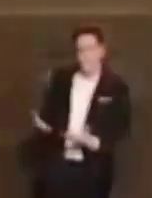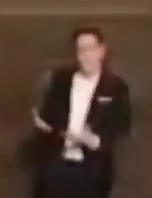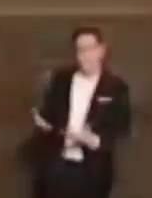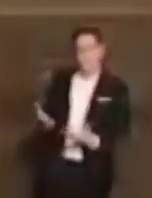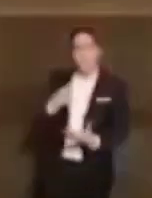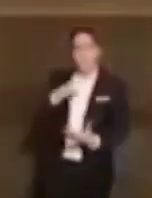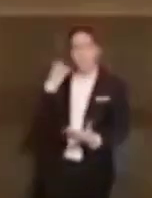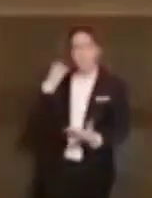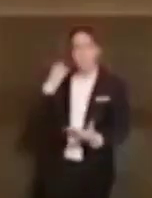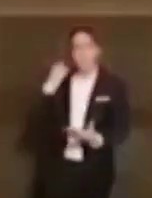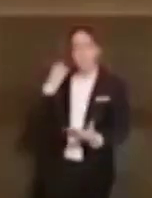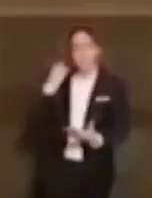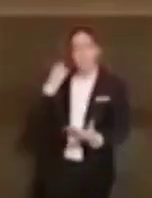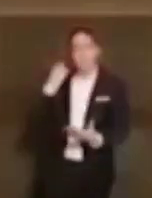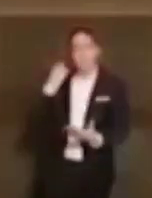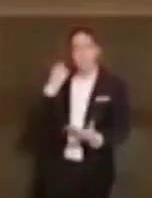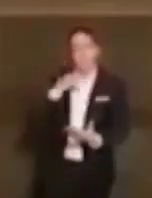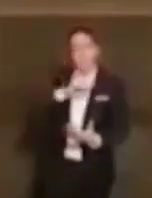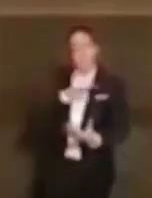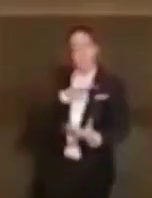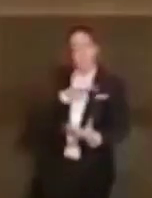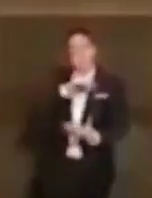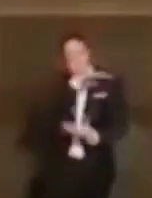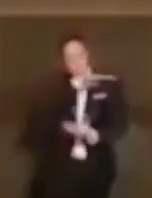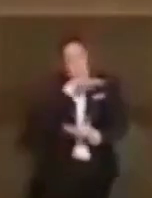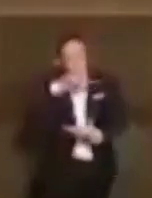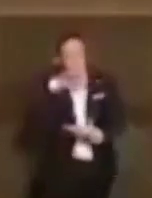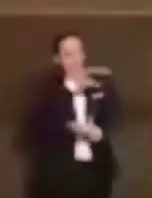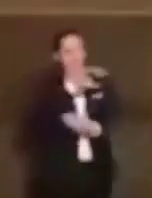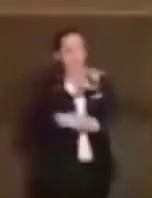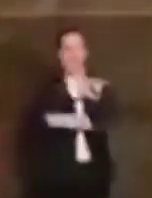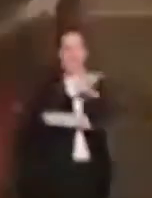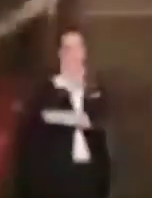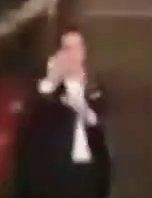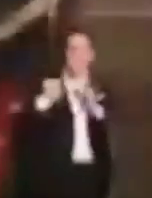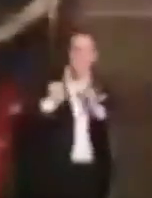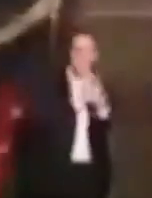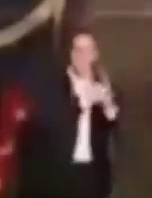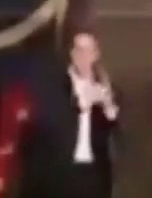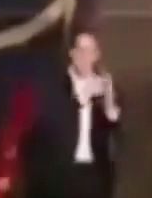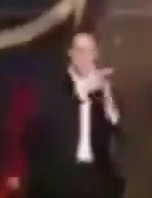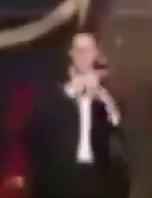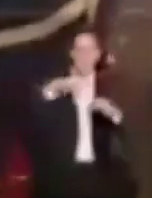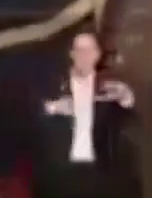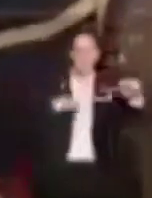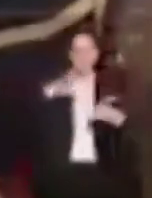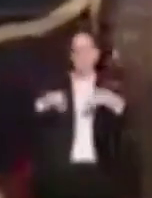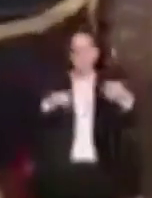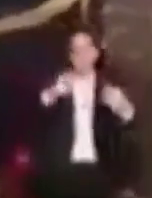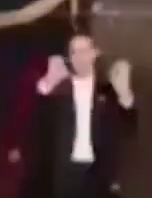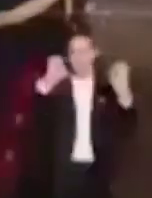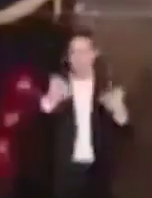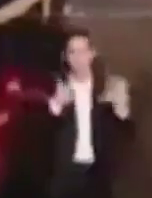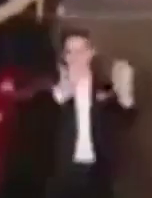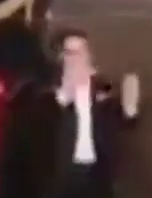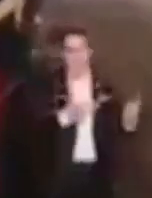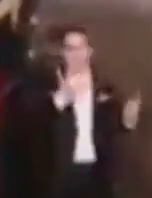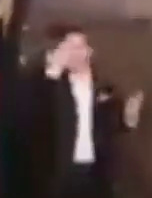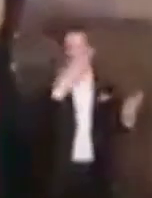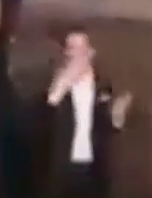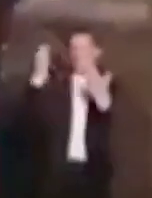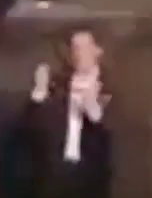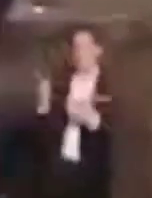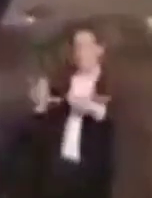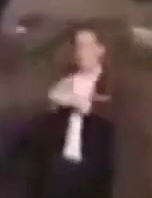با یارانش نشسته بود، ظرف غذای او را جلوی آنها شکست و به او احترام